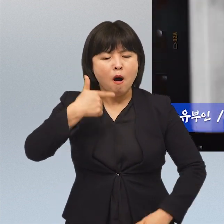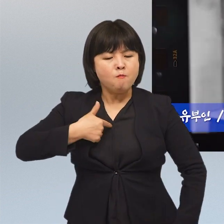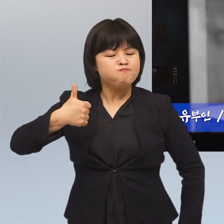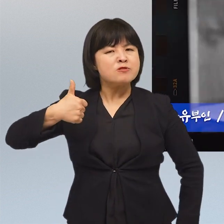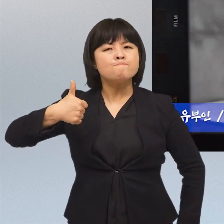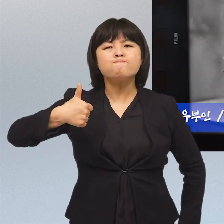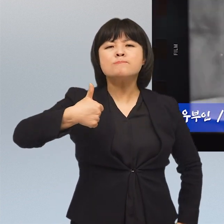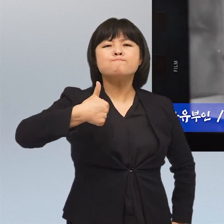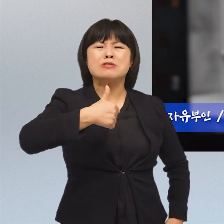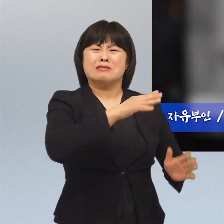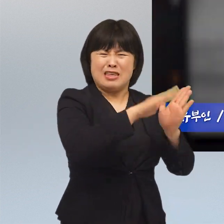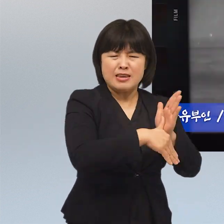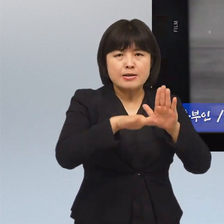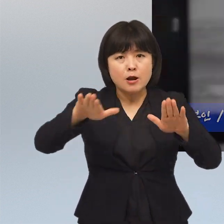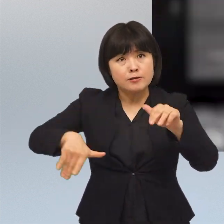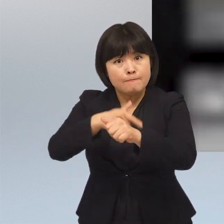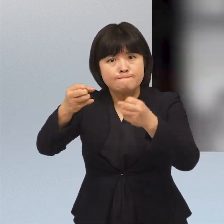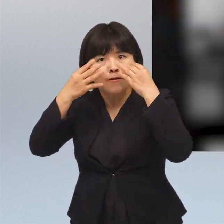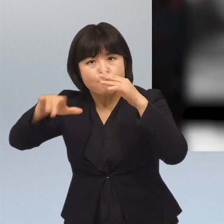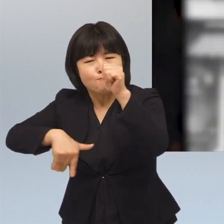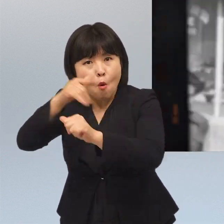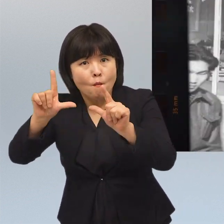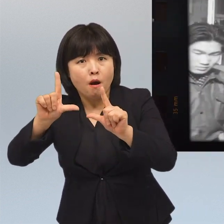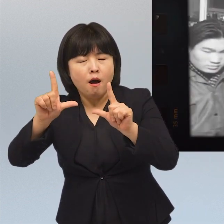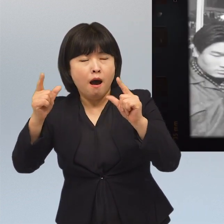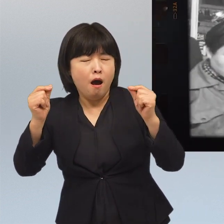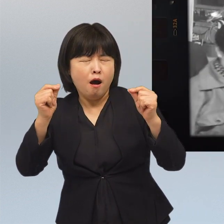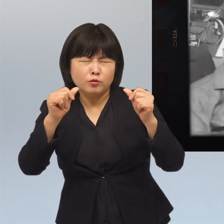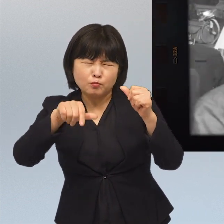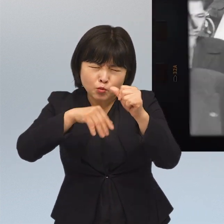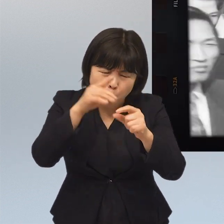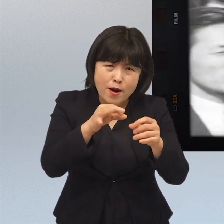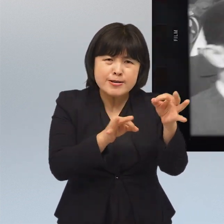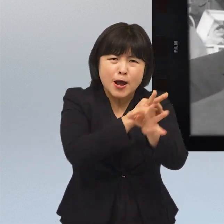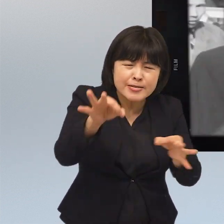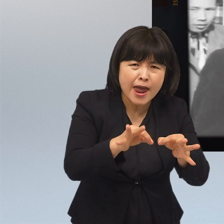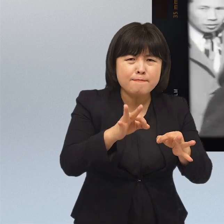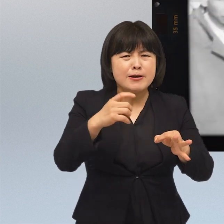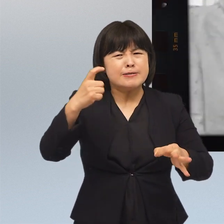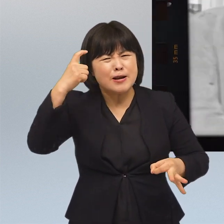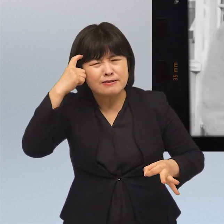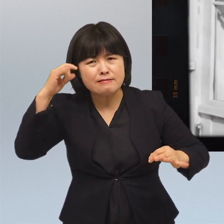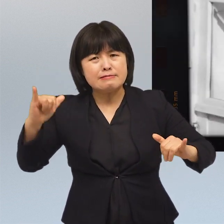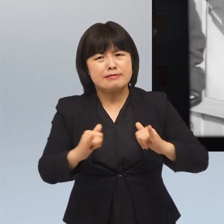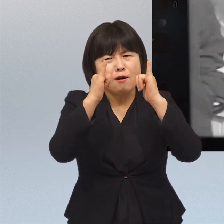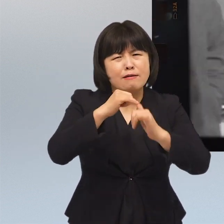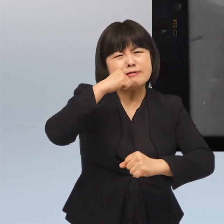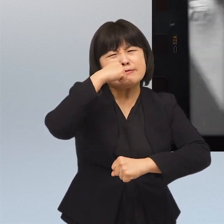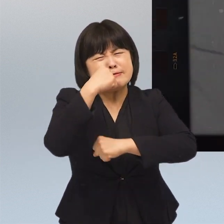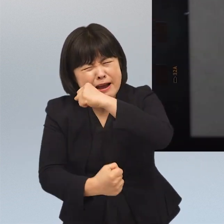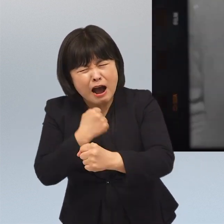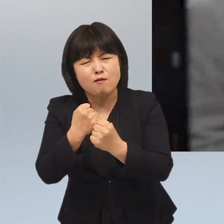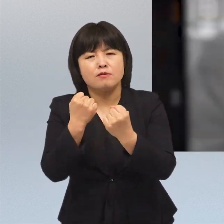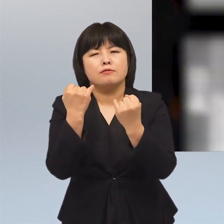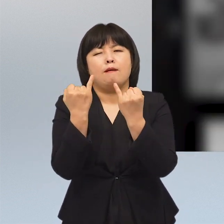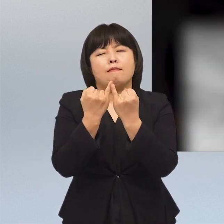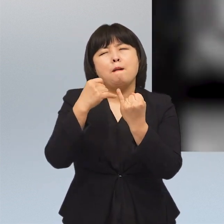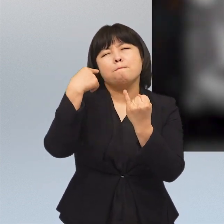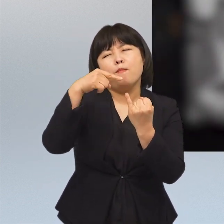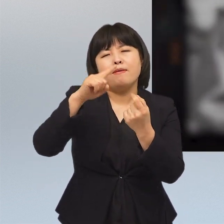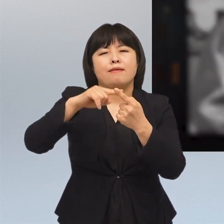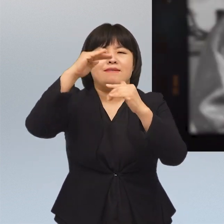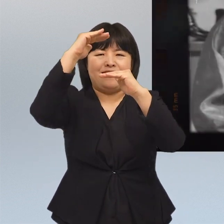잔존하는 가부장적인 사회와 현대화의 물결 속에서 경제적, 정신적, 사회적인